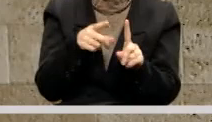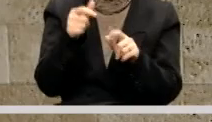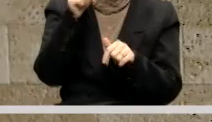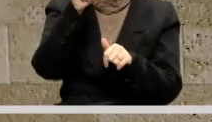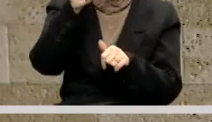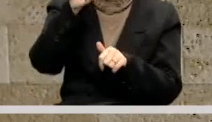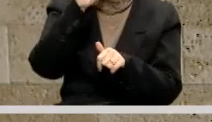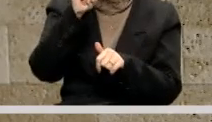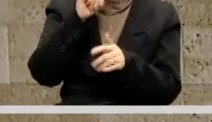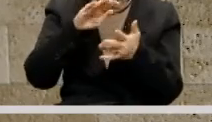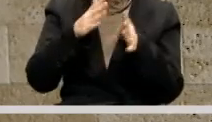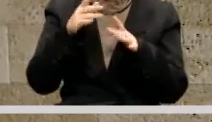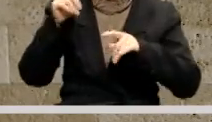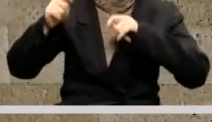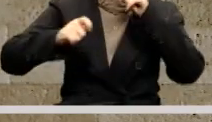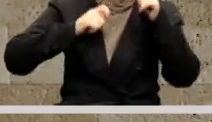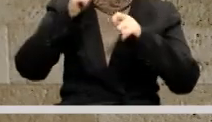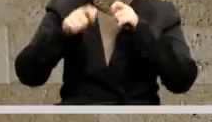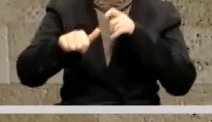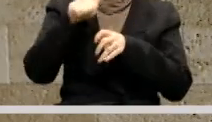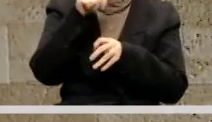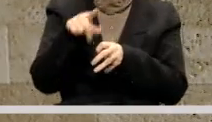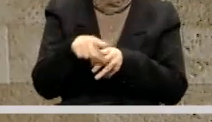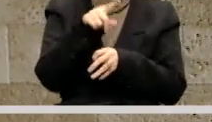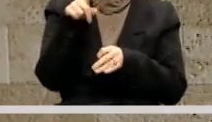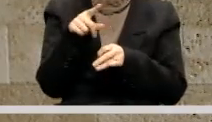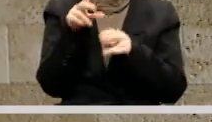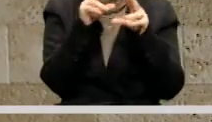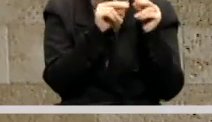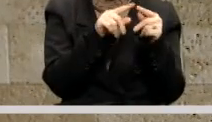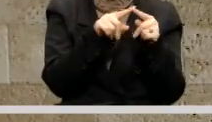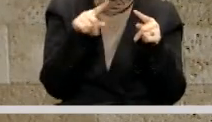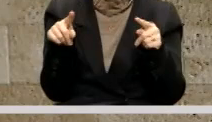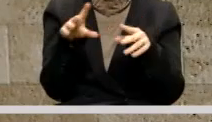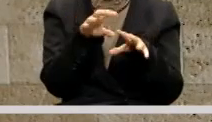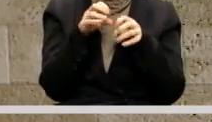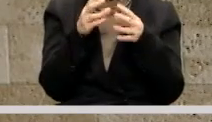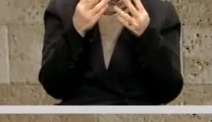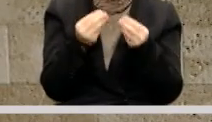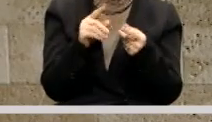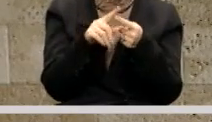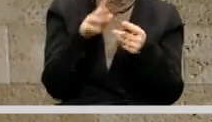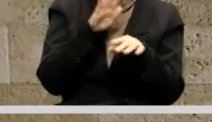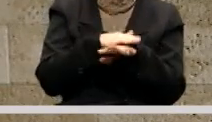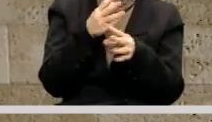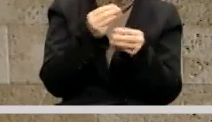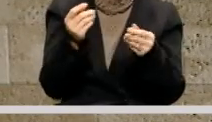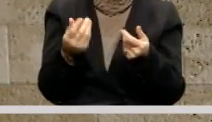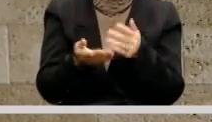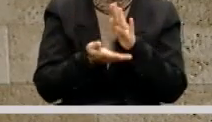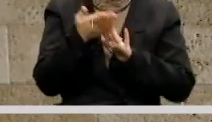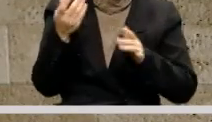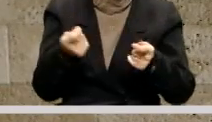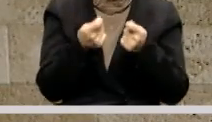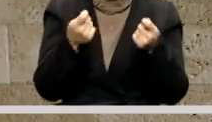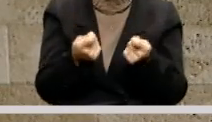miktarda susuz kalmak bunlar da ister istemez uyku sürelerini etkiliyor. Aynı zamanda yapılan birçok çalışma glisemik indeksi